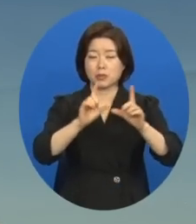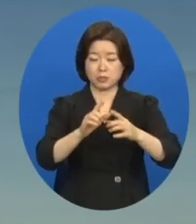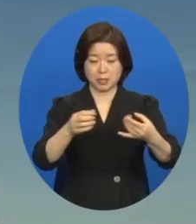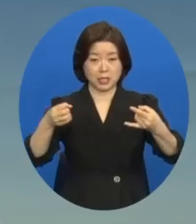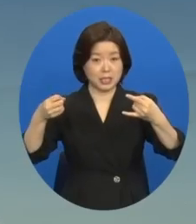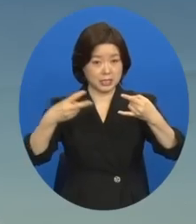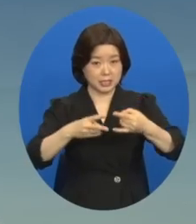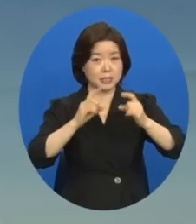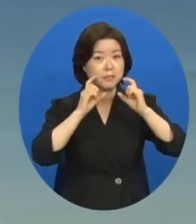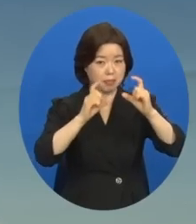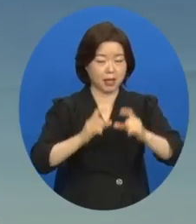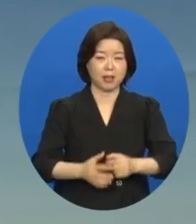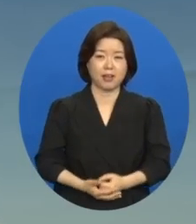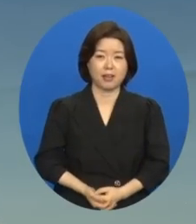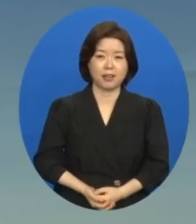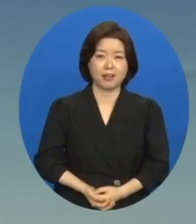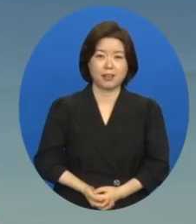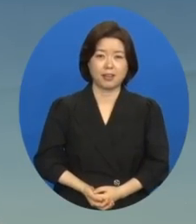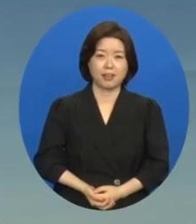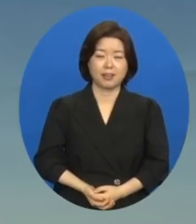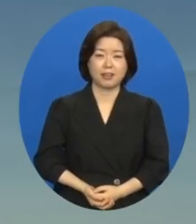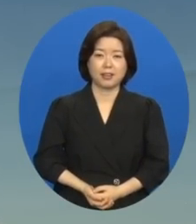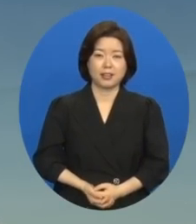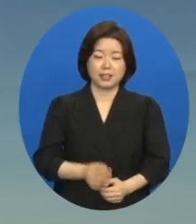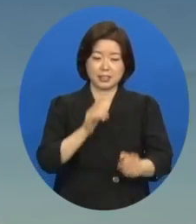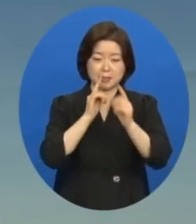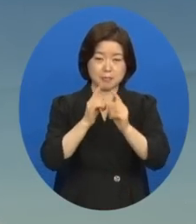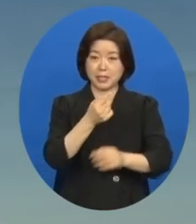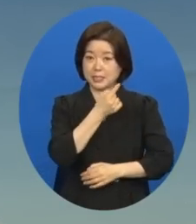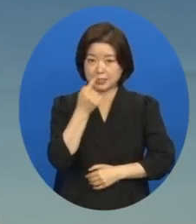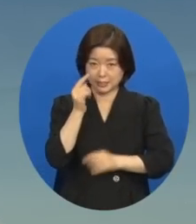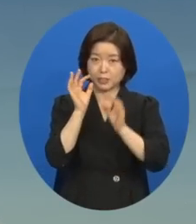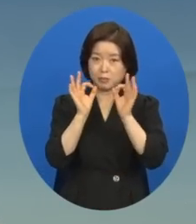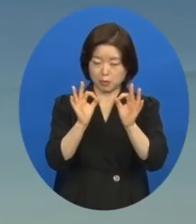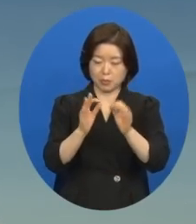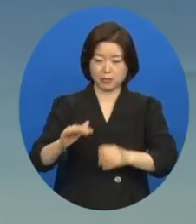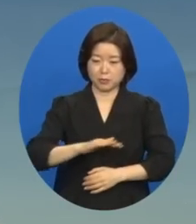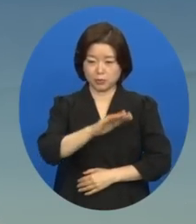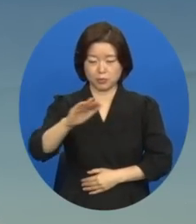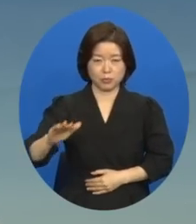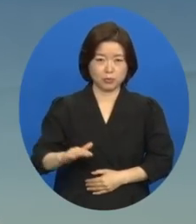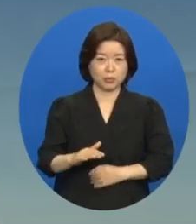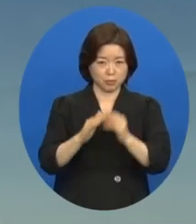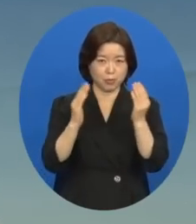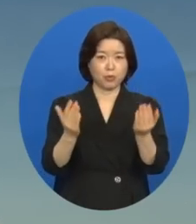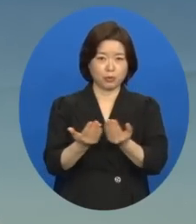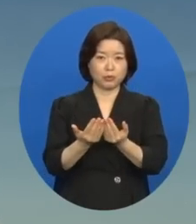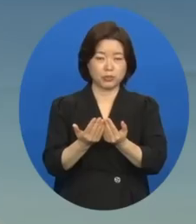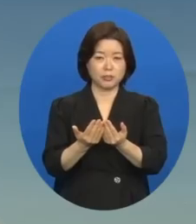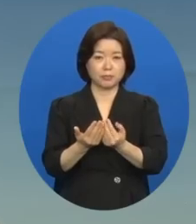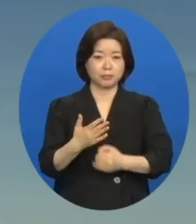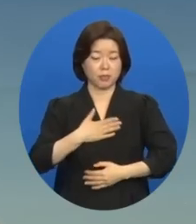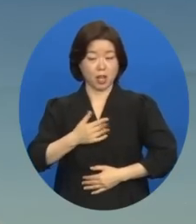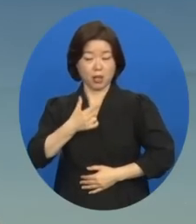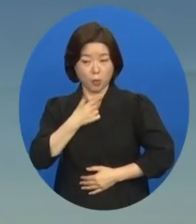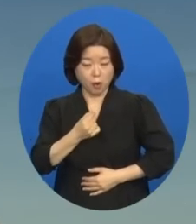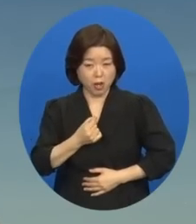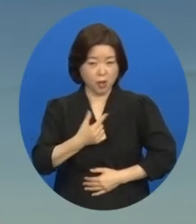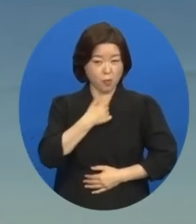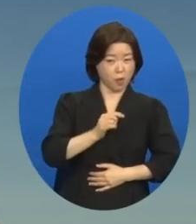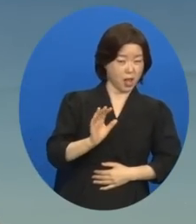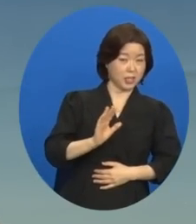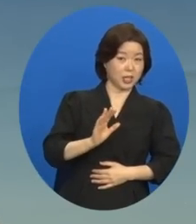선포입니다. 그러니 이 말씀에 근거하면요, 우리 모두는 이런 우리가 원하건 원하지